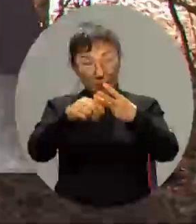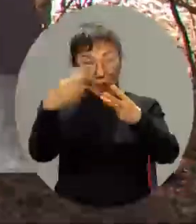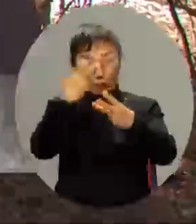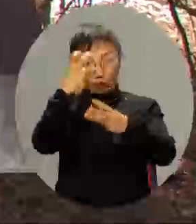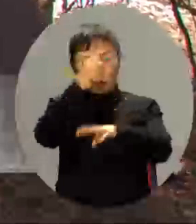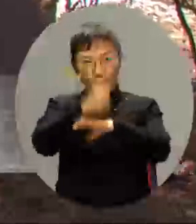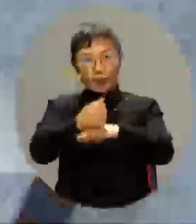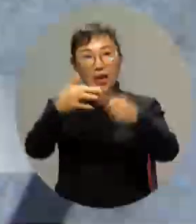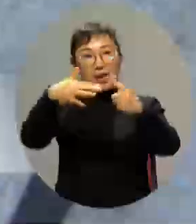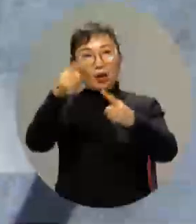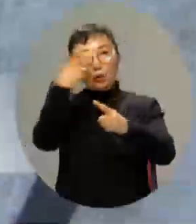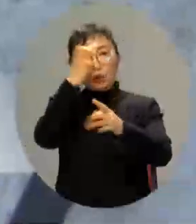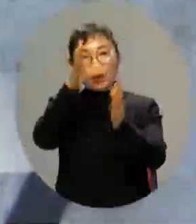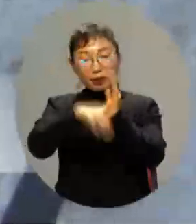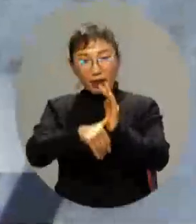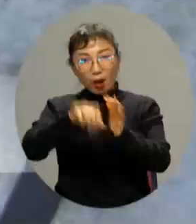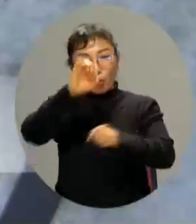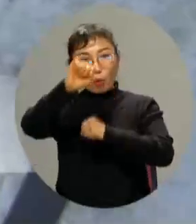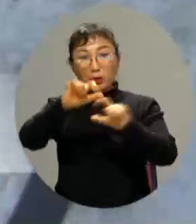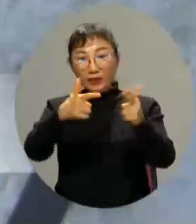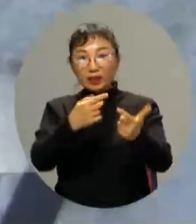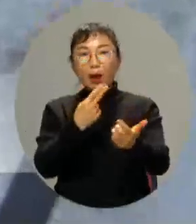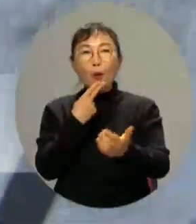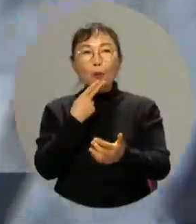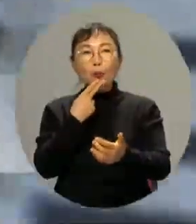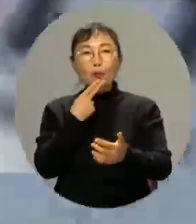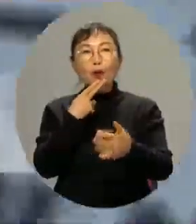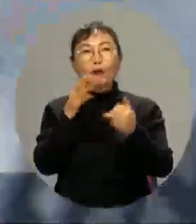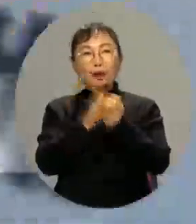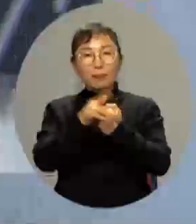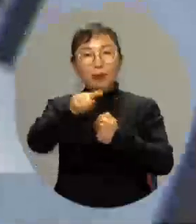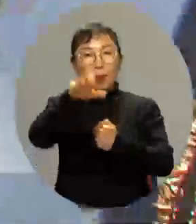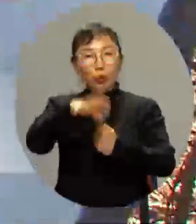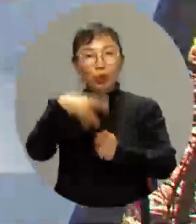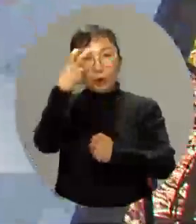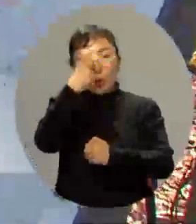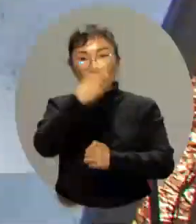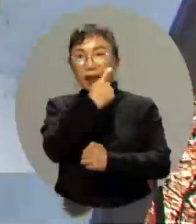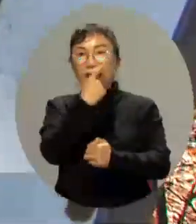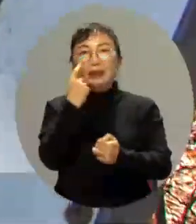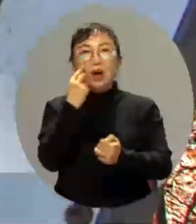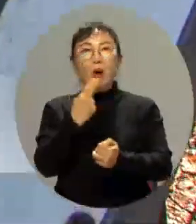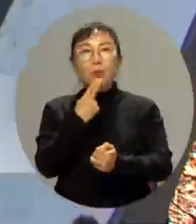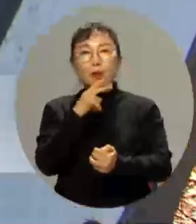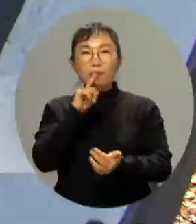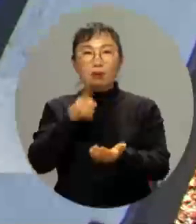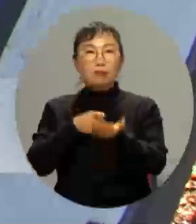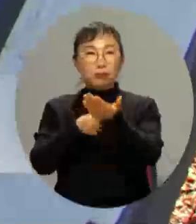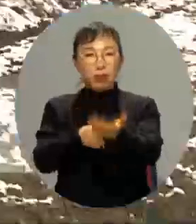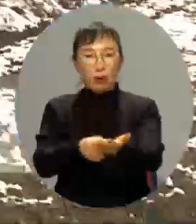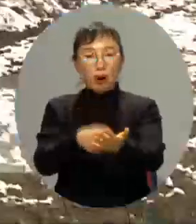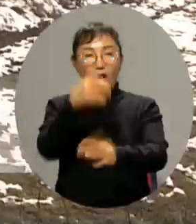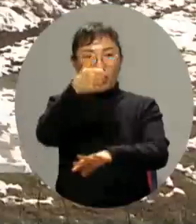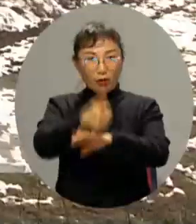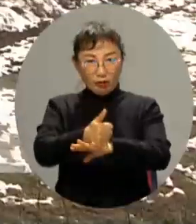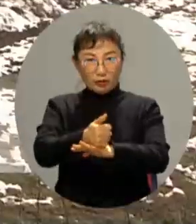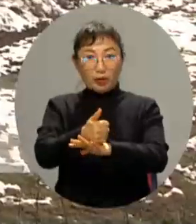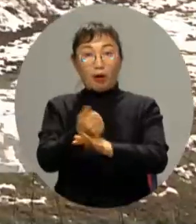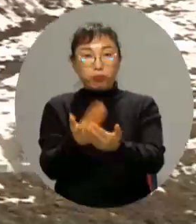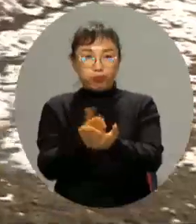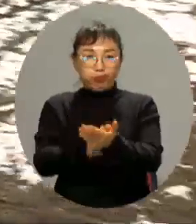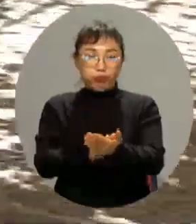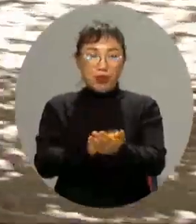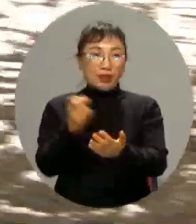끝난 시점에서는 멸종위기 종 등이 발견되지 않아 현장 조사할 수 있는 근거가 없었다며 결정을 뒤집거나